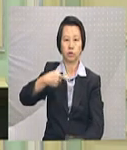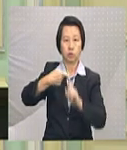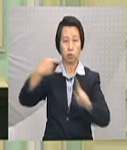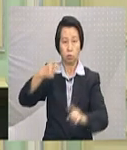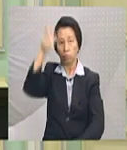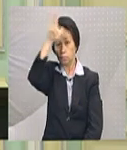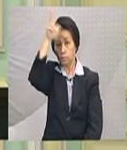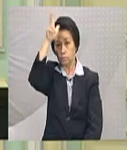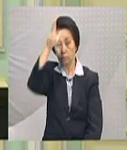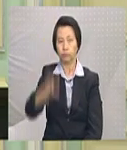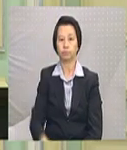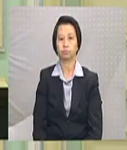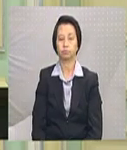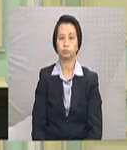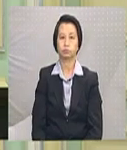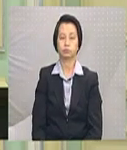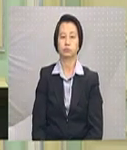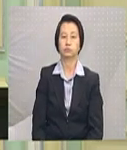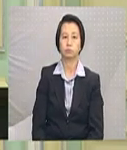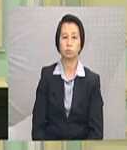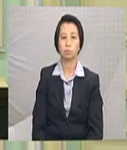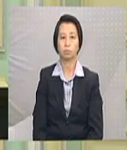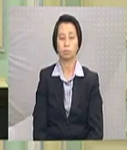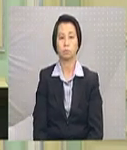kerajaan. Walaupun bagaimanapun,